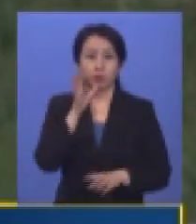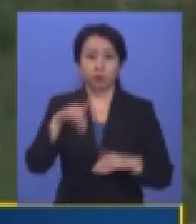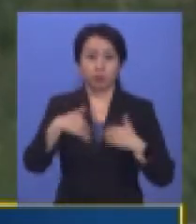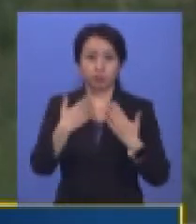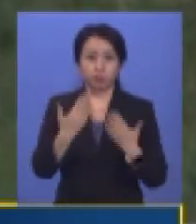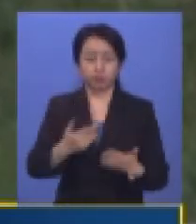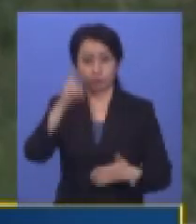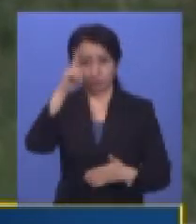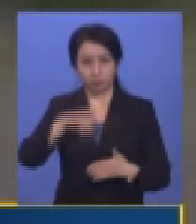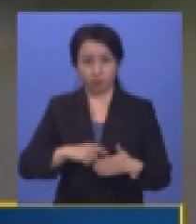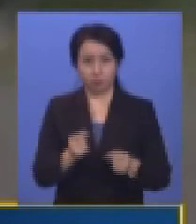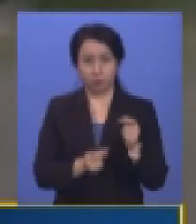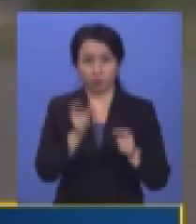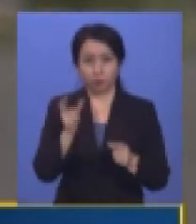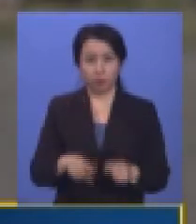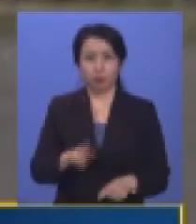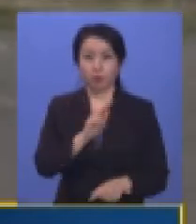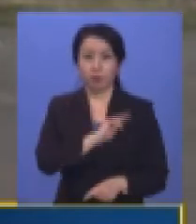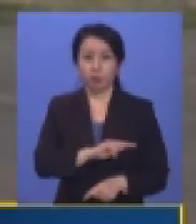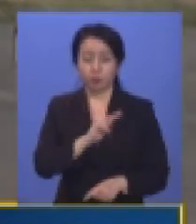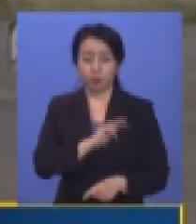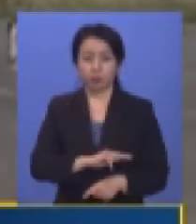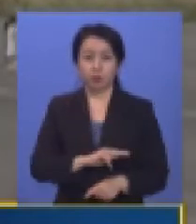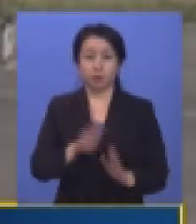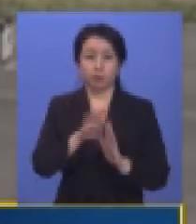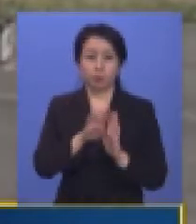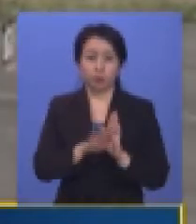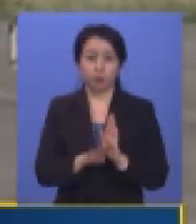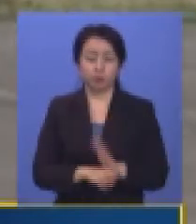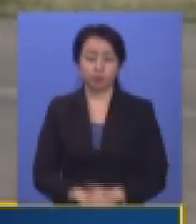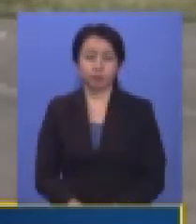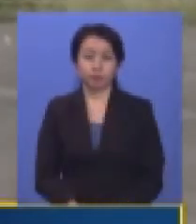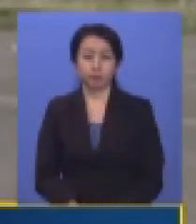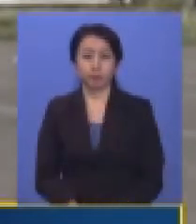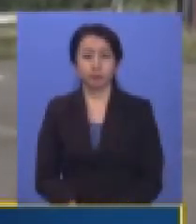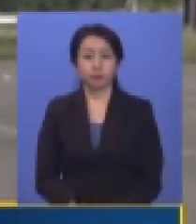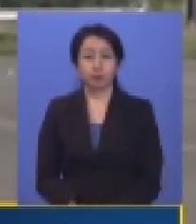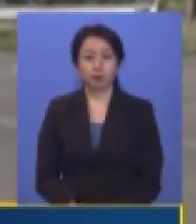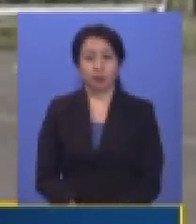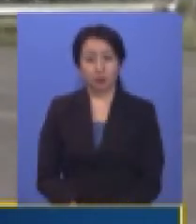аэропорт во время процедуры передачи в доверительное управление будет работать в штатном режиме.